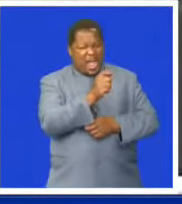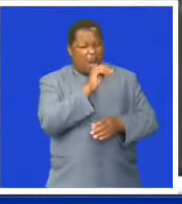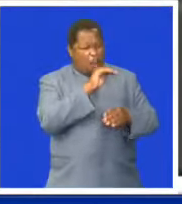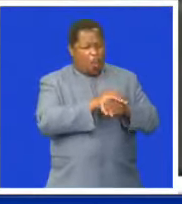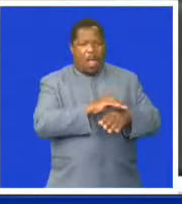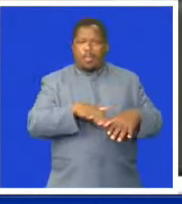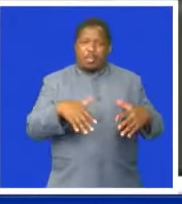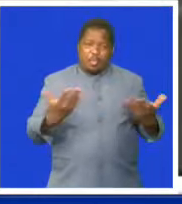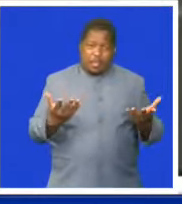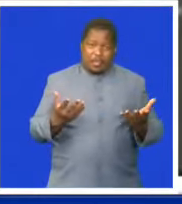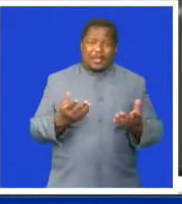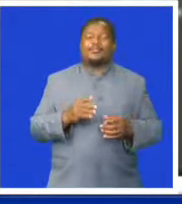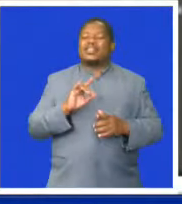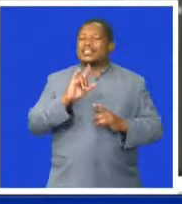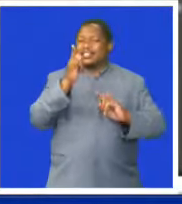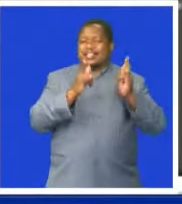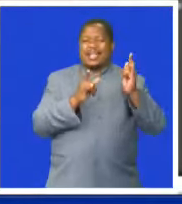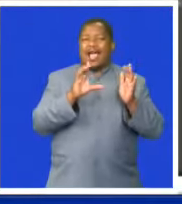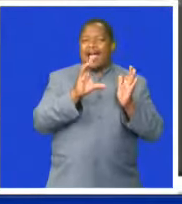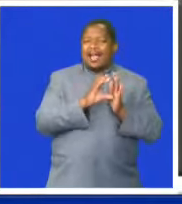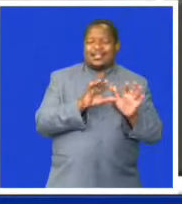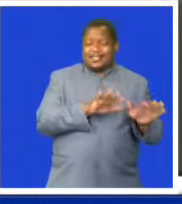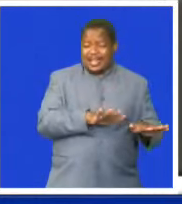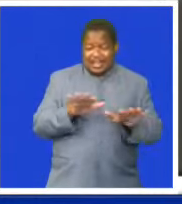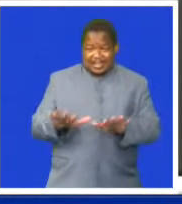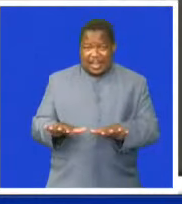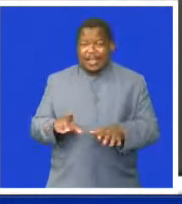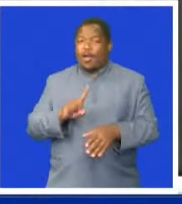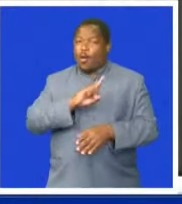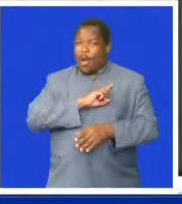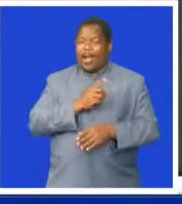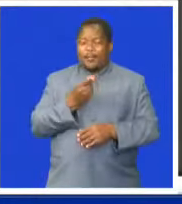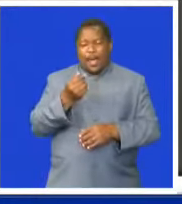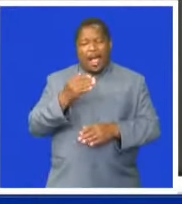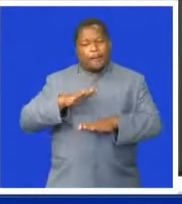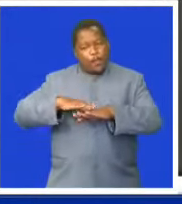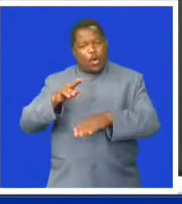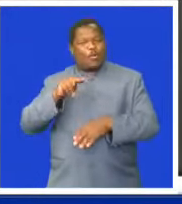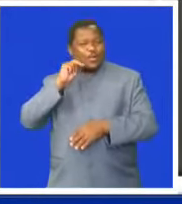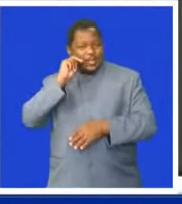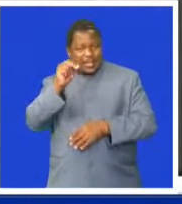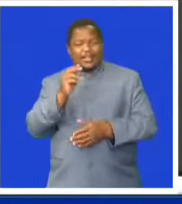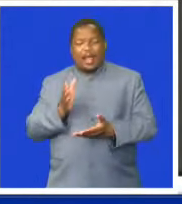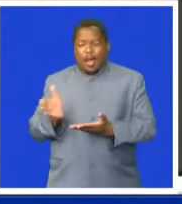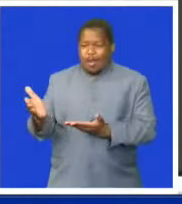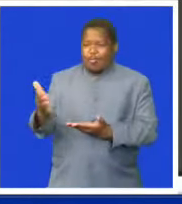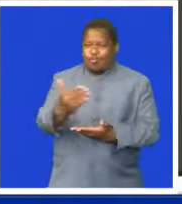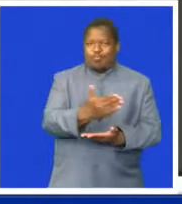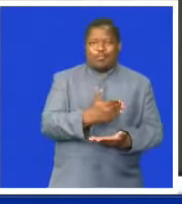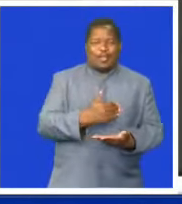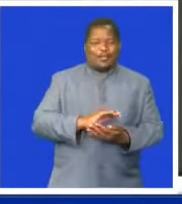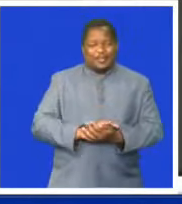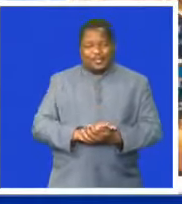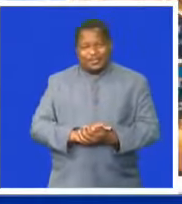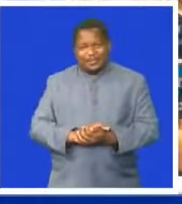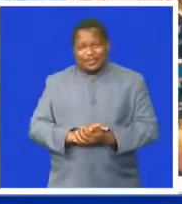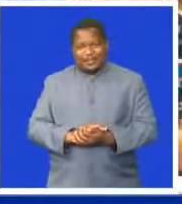ubheke ukuthi inzuzo leningi ichamuke kuto leto timali letingaveli-ke ngalokufanele. Etindzabeni, ngingiyani Msibi